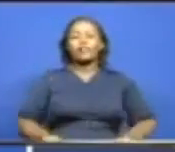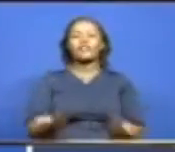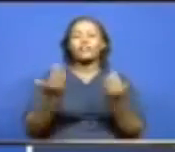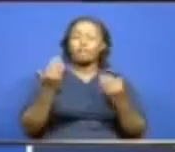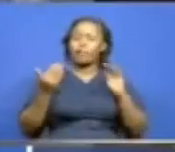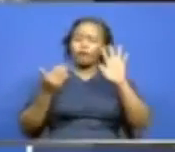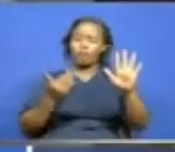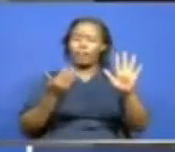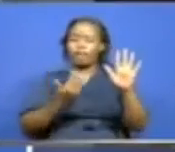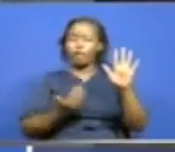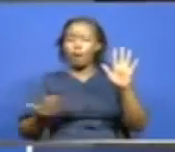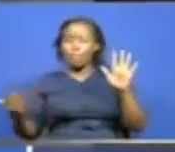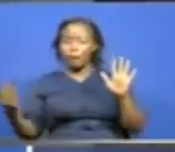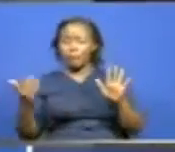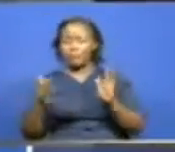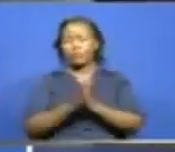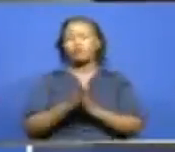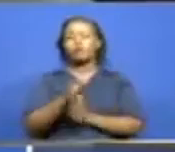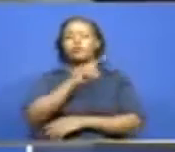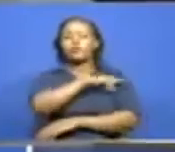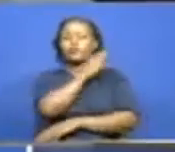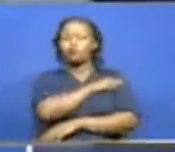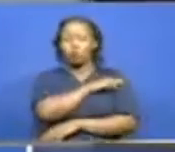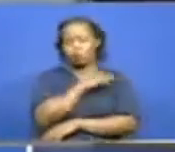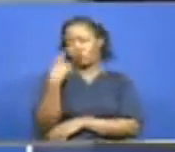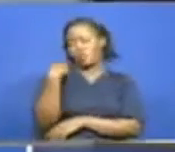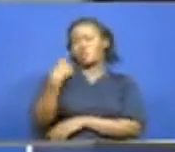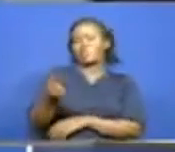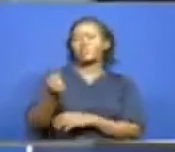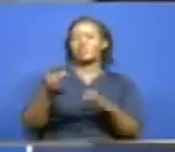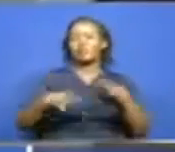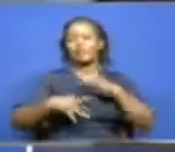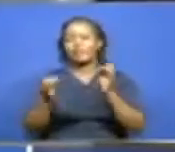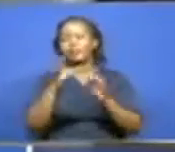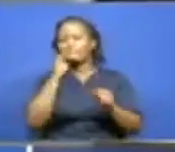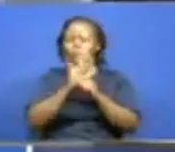babies made this month at the same hospital, recently attracting